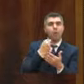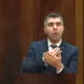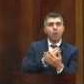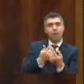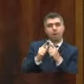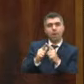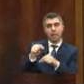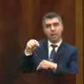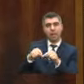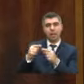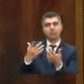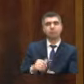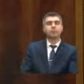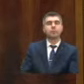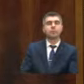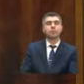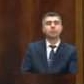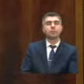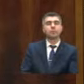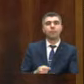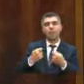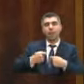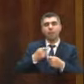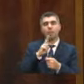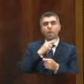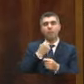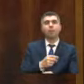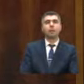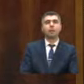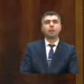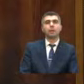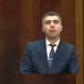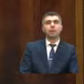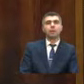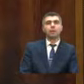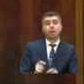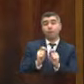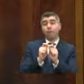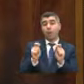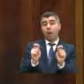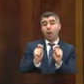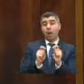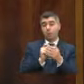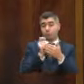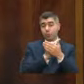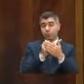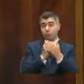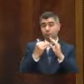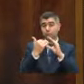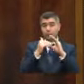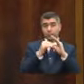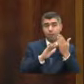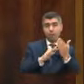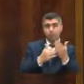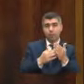مختلف المناسبات. سيد رئيس الحكومة المحترم، إن بعض ما ينشر في الصحف الورقية والإلكترونية وما يصدر عن